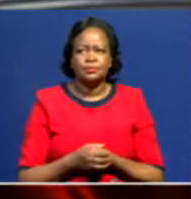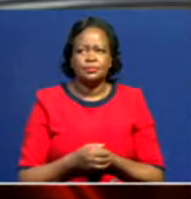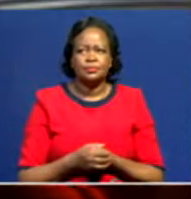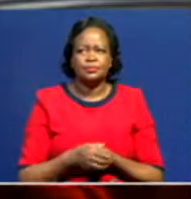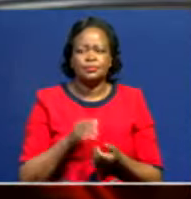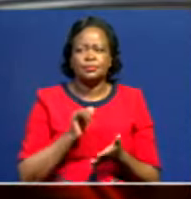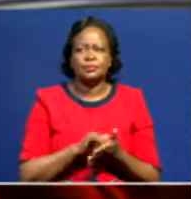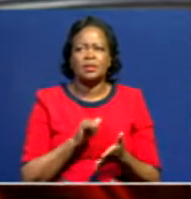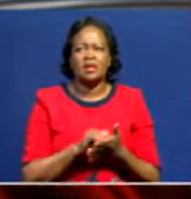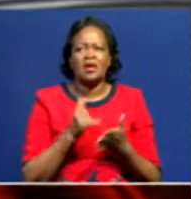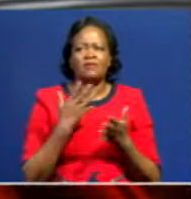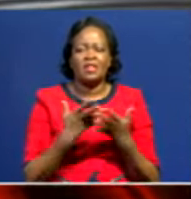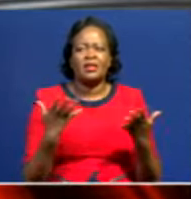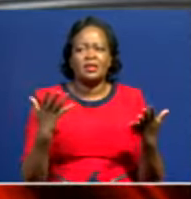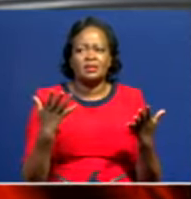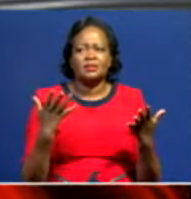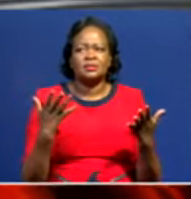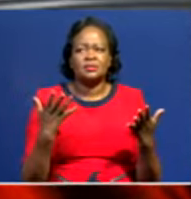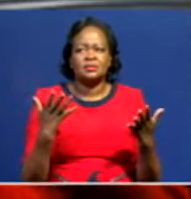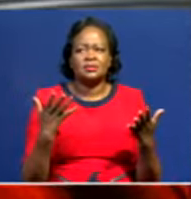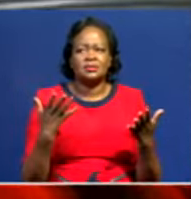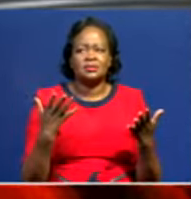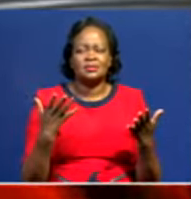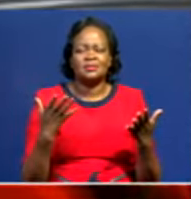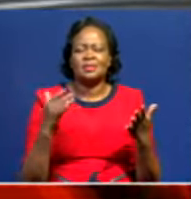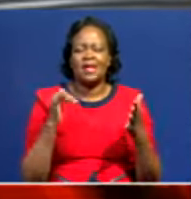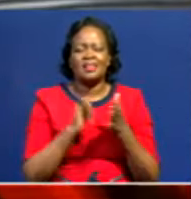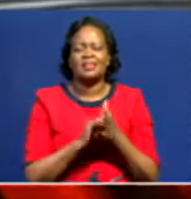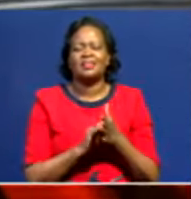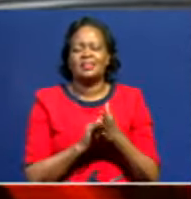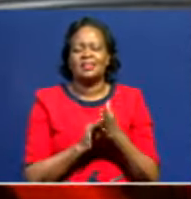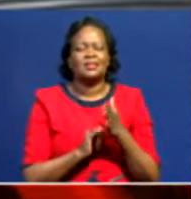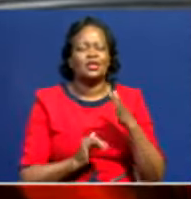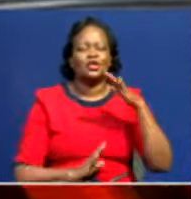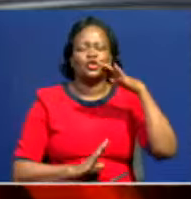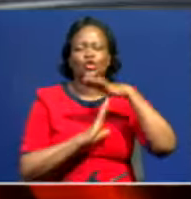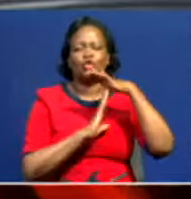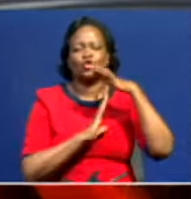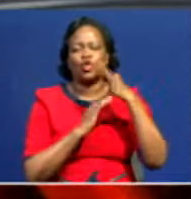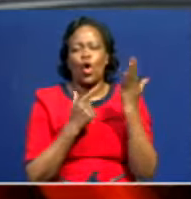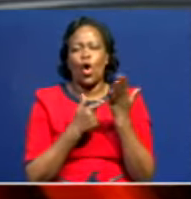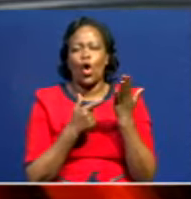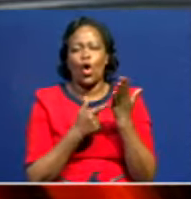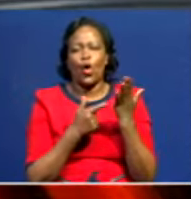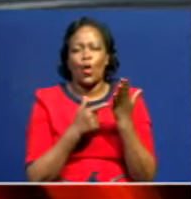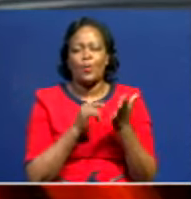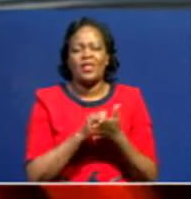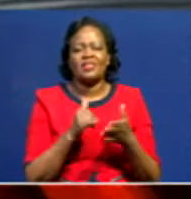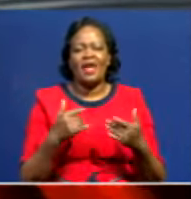kuna vifaa ambaye ni ya hali ya juu wamepata